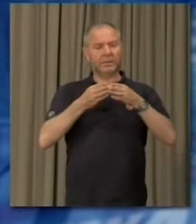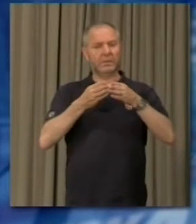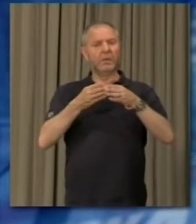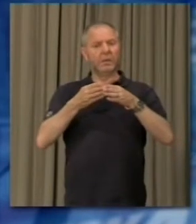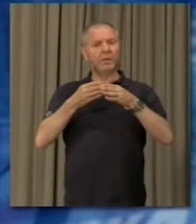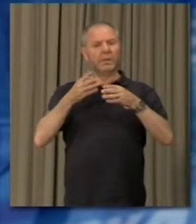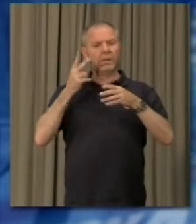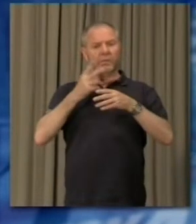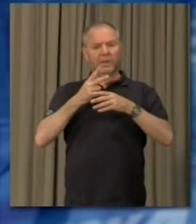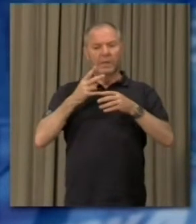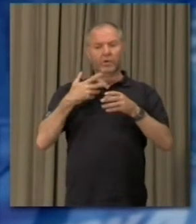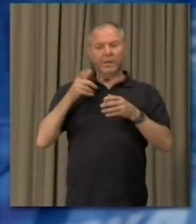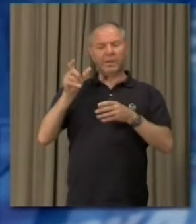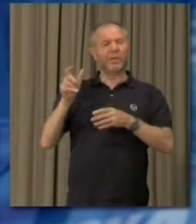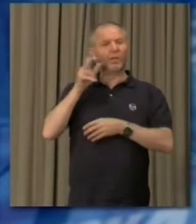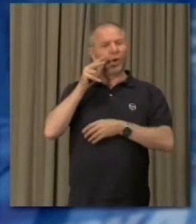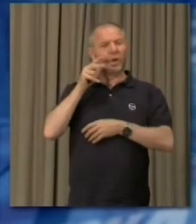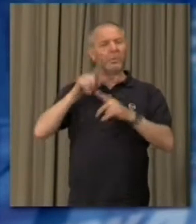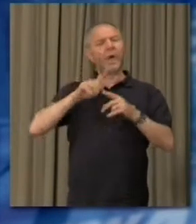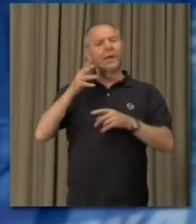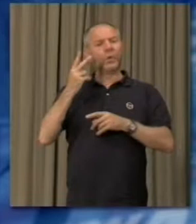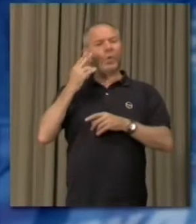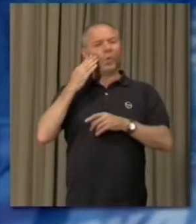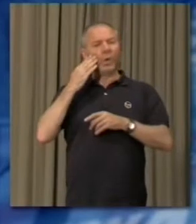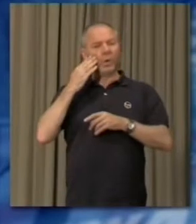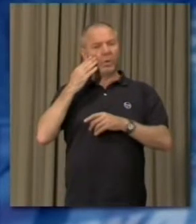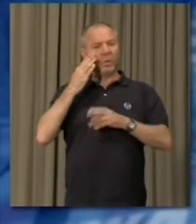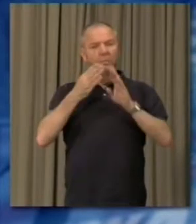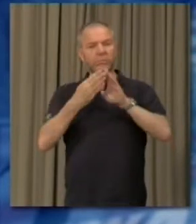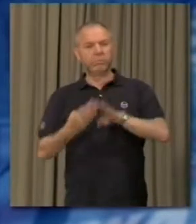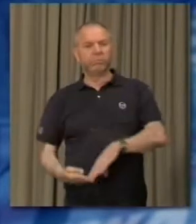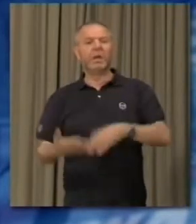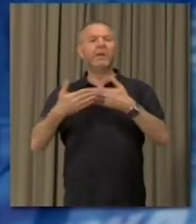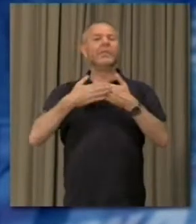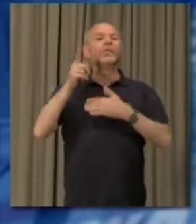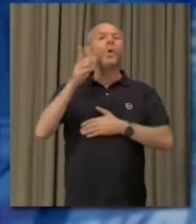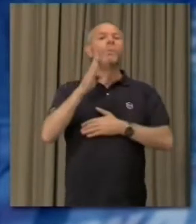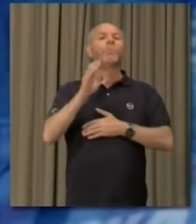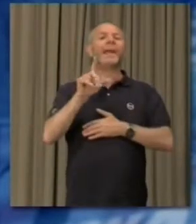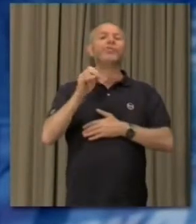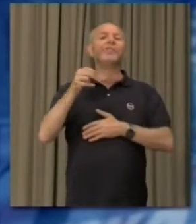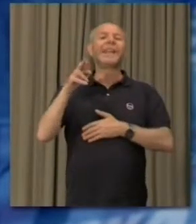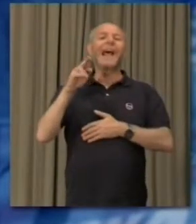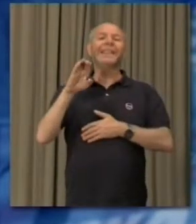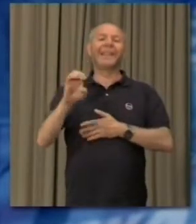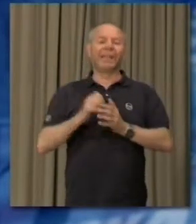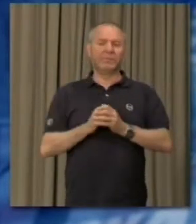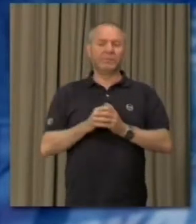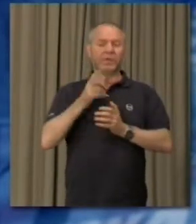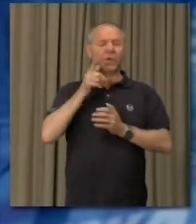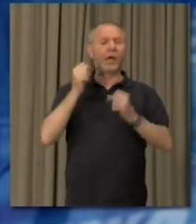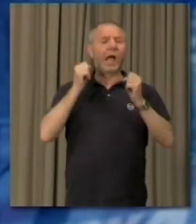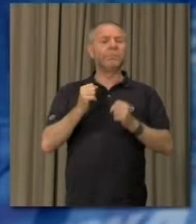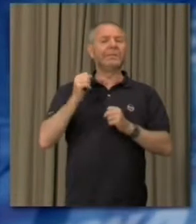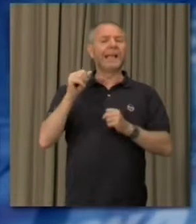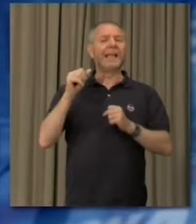si trovavano Spiridionova e altri due uomini affondò nel lago all'altezza del porto di Belgirate. Ad avere la peggio la donna, residente a Sesto